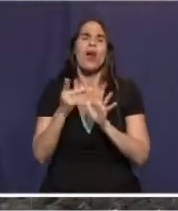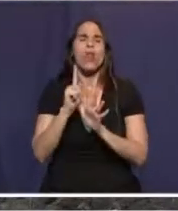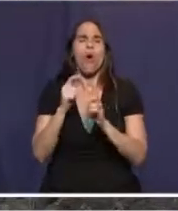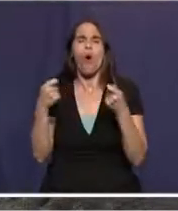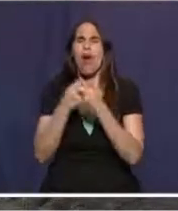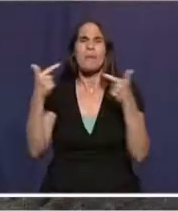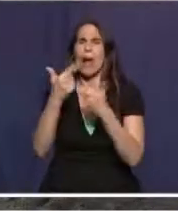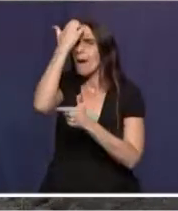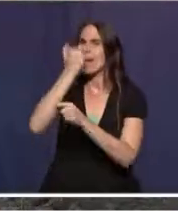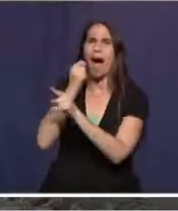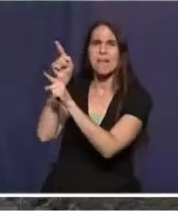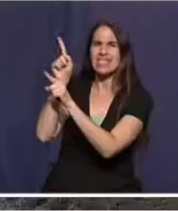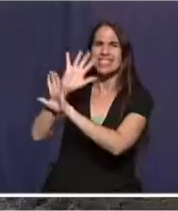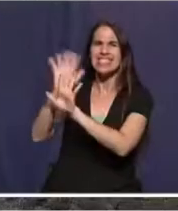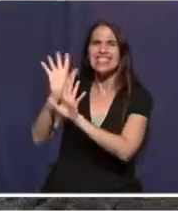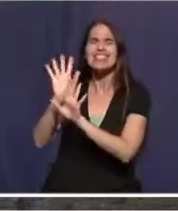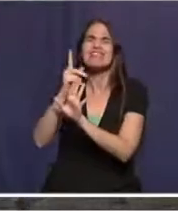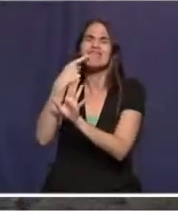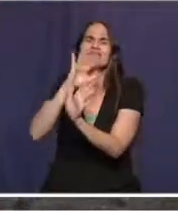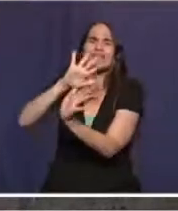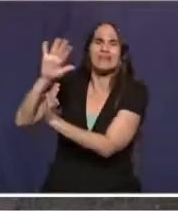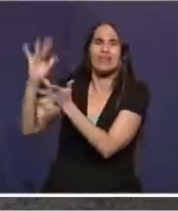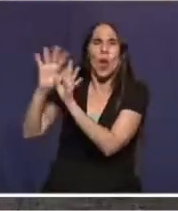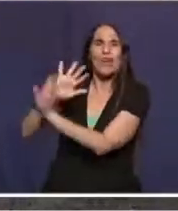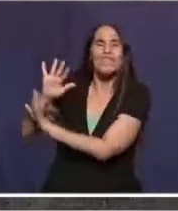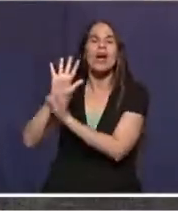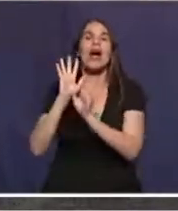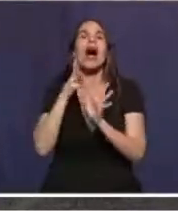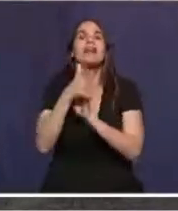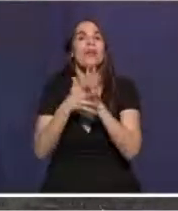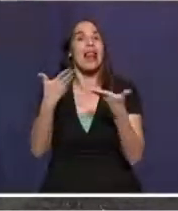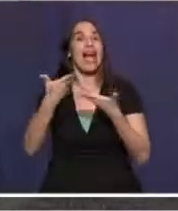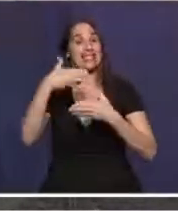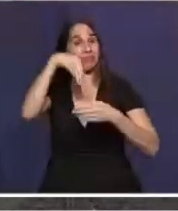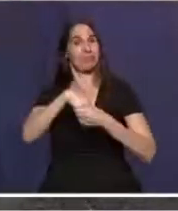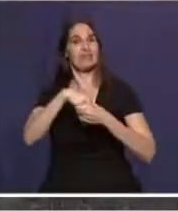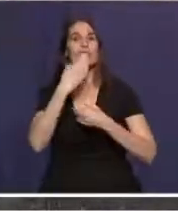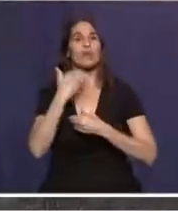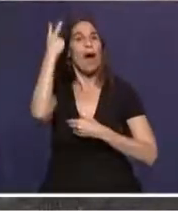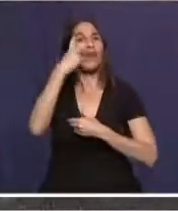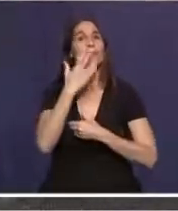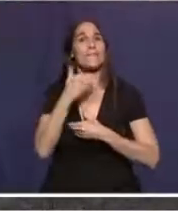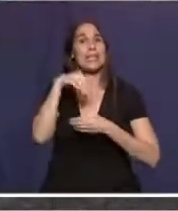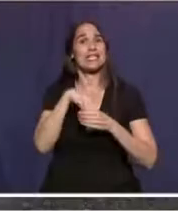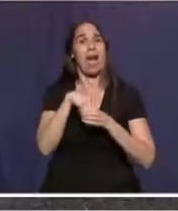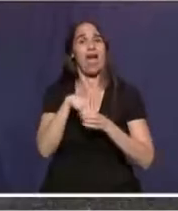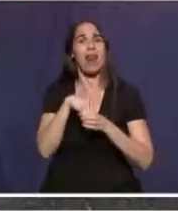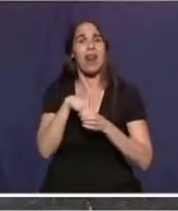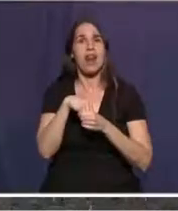המלחמה בחמאס, דינו כדין אויב, אבל אני אדבר על היחסים בין יהודים וערבים בישראל,